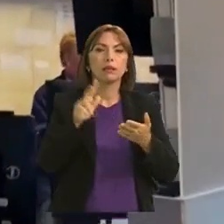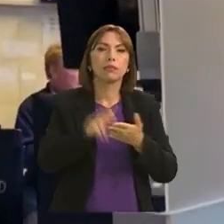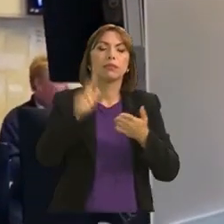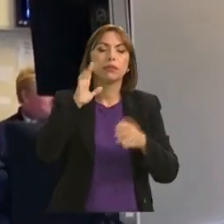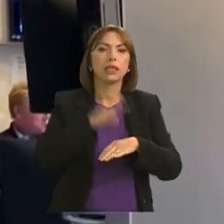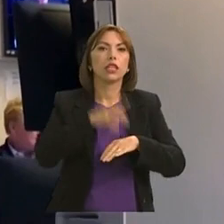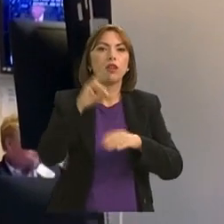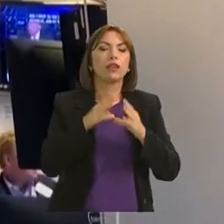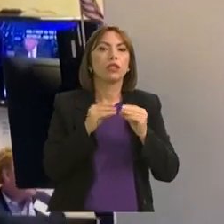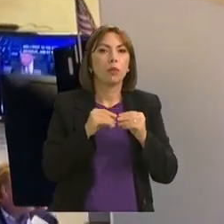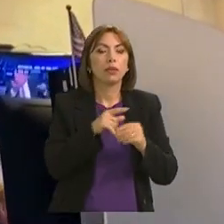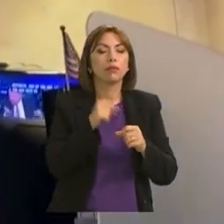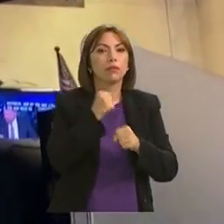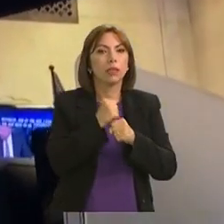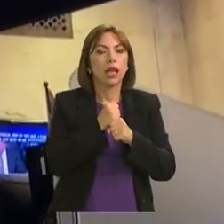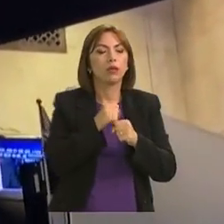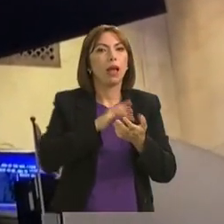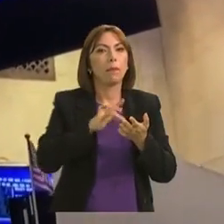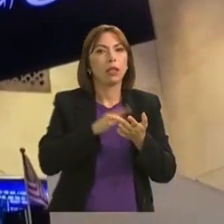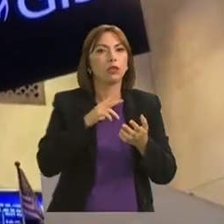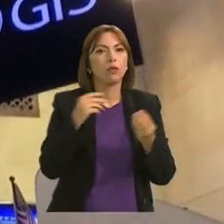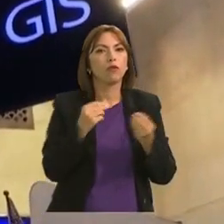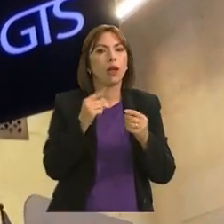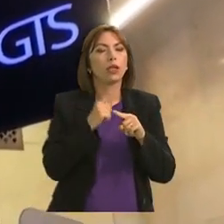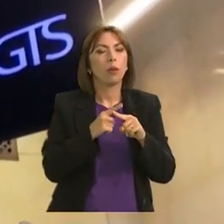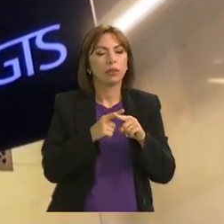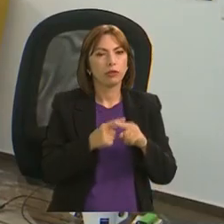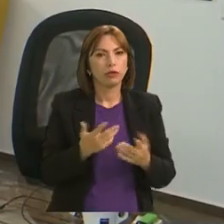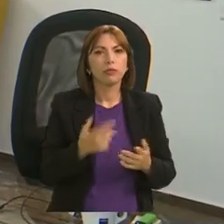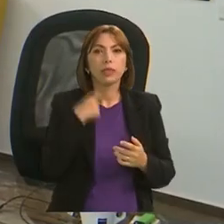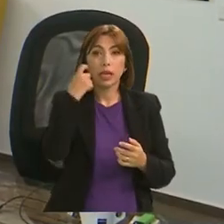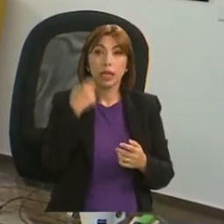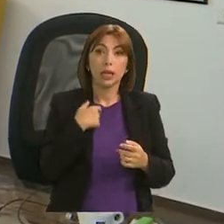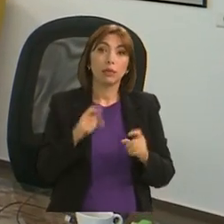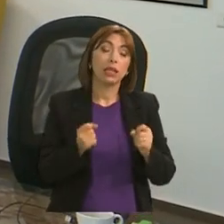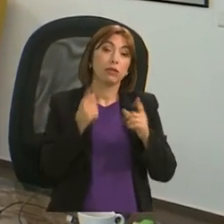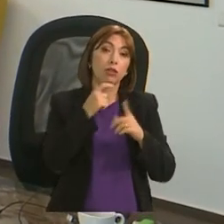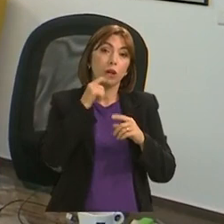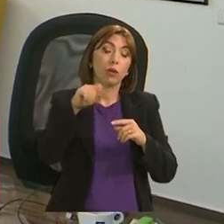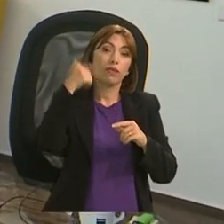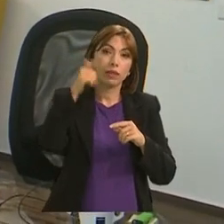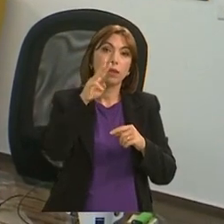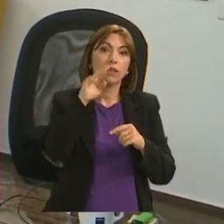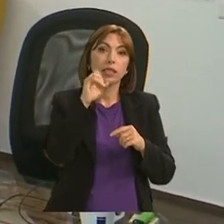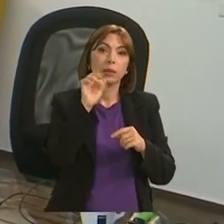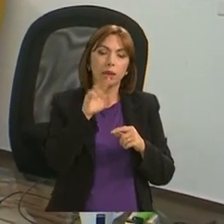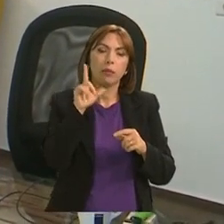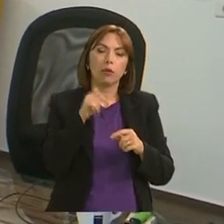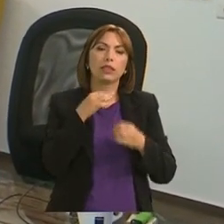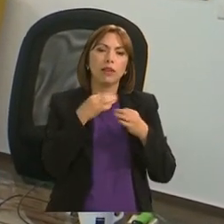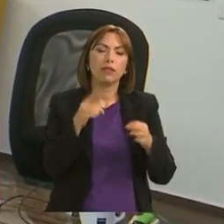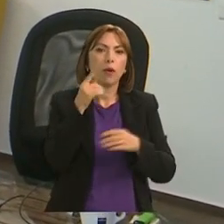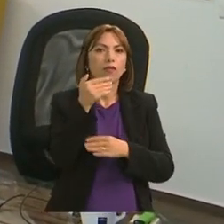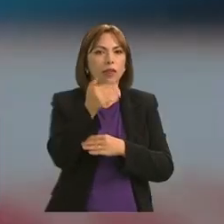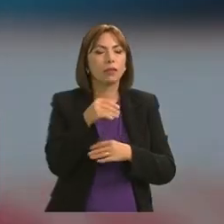inovația românească. Creatorii aplicației sunt extrem de optimiști. Credem că la sfârșitul anului viitor, de altfel, Whisper poate fi un unicorn la